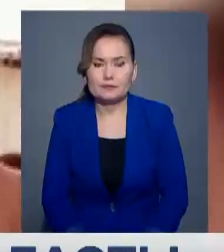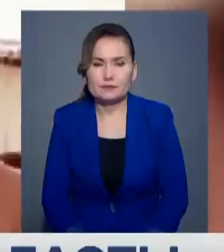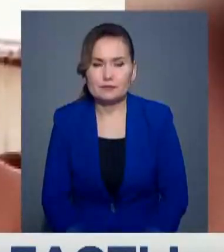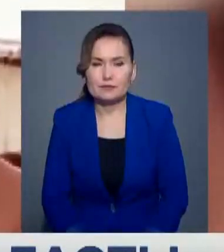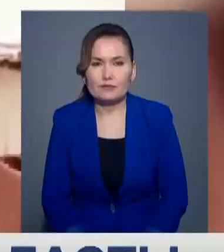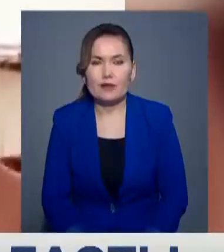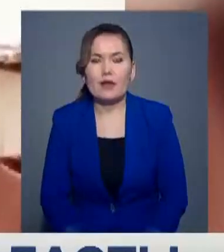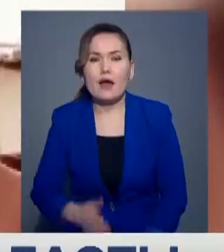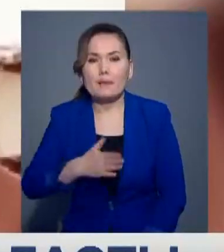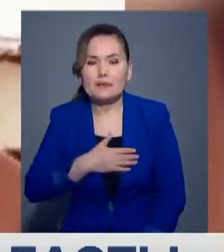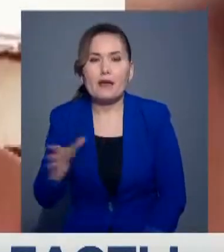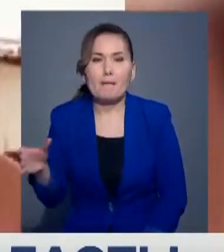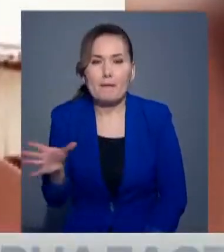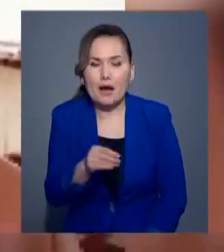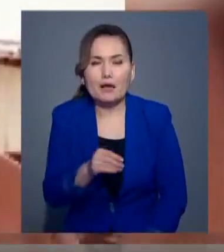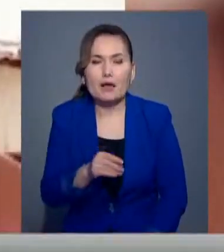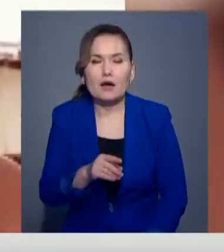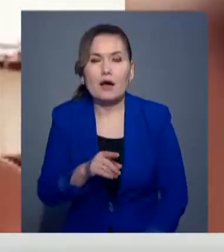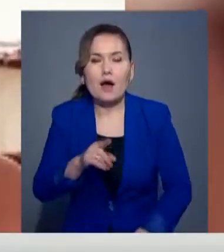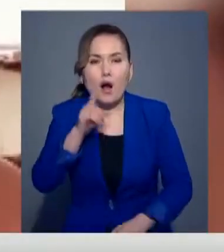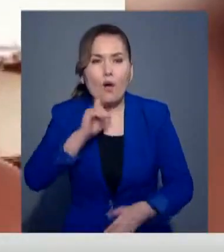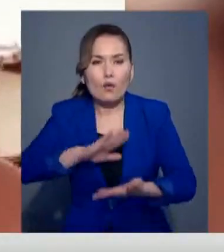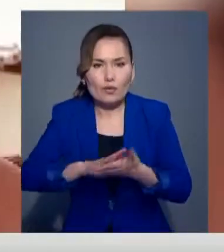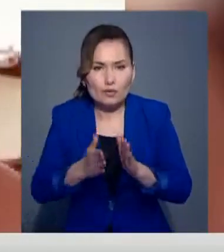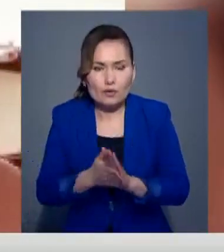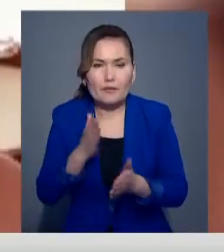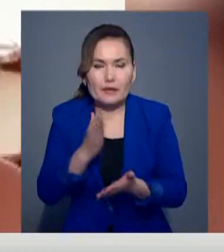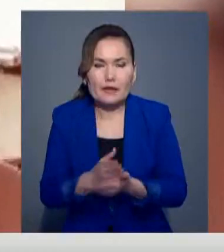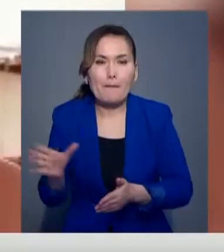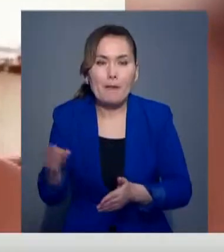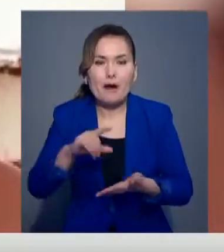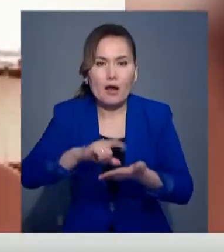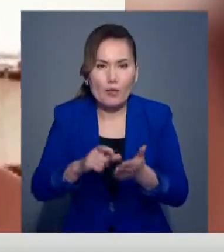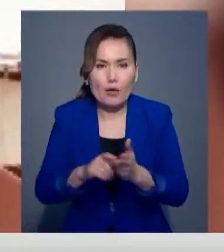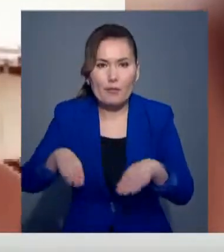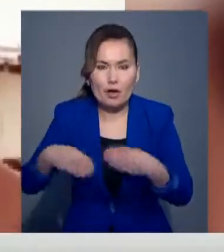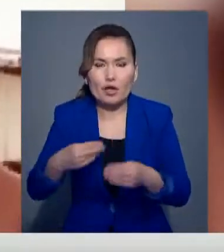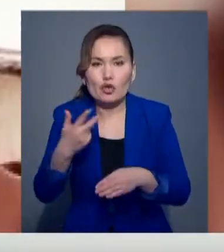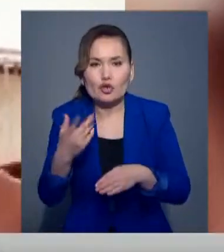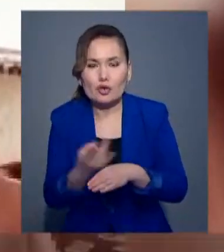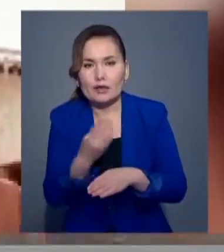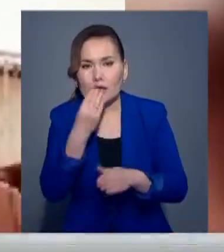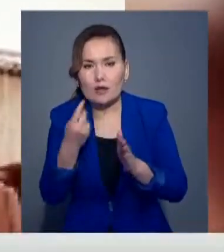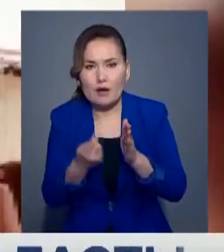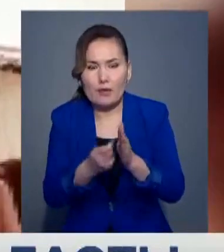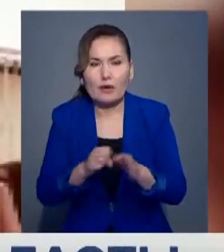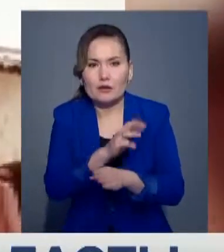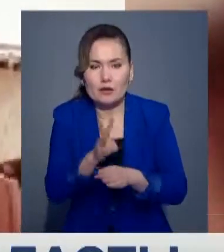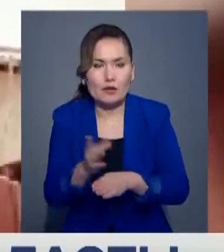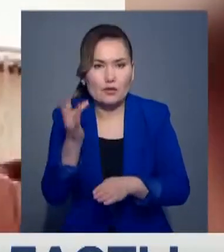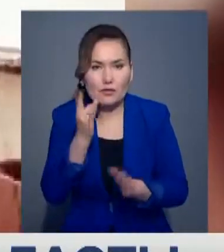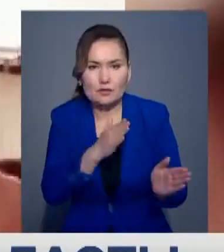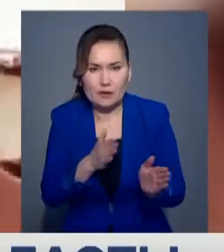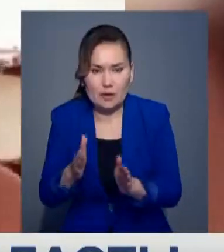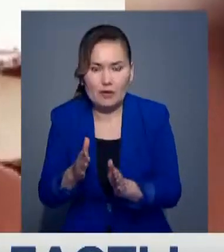Бізге барлық жағдай жасалды, барлығымызды бөлмелерге орналастырып, үш мезгіл тамақпен бізді қамтамасыз етіп жатыр,